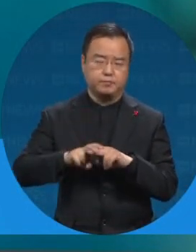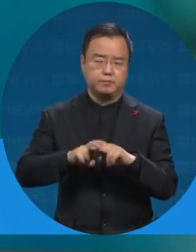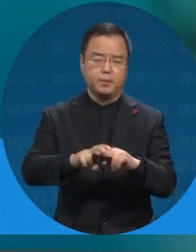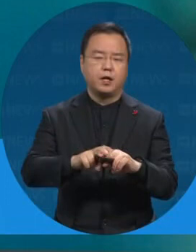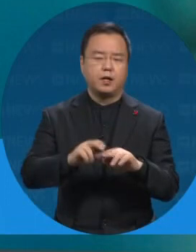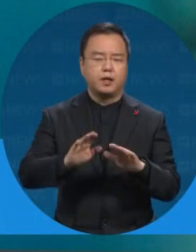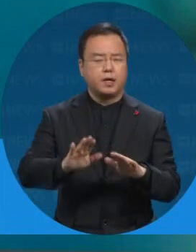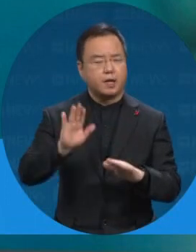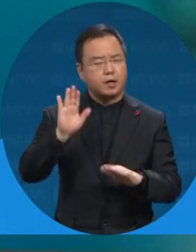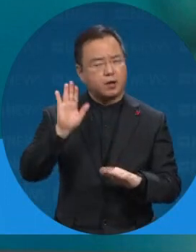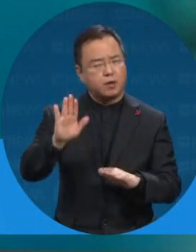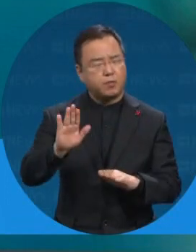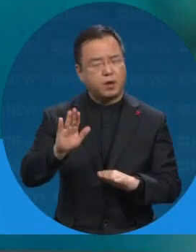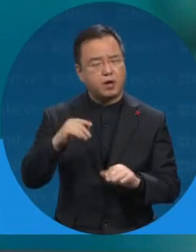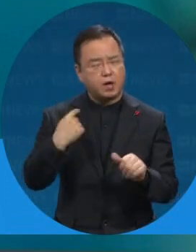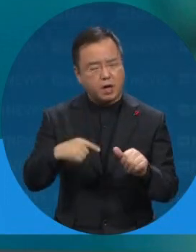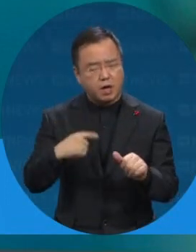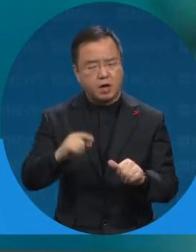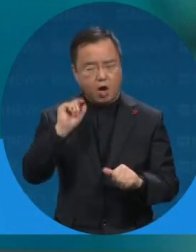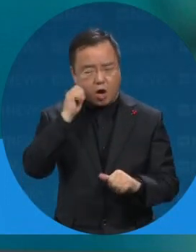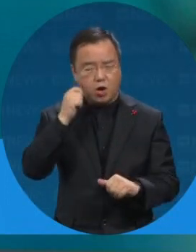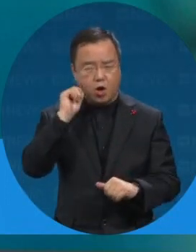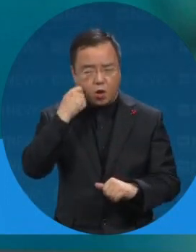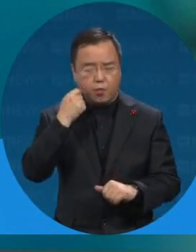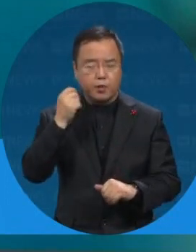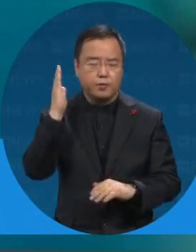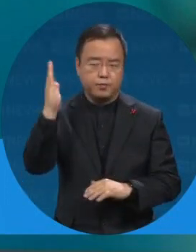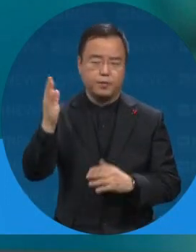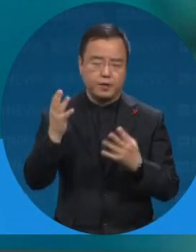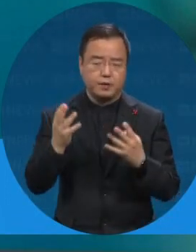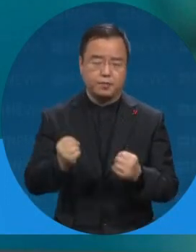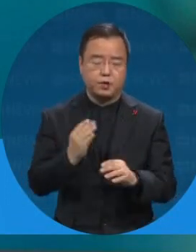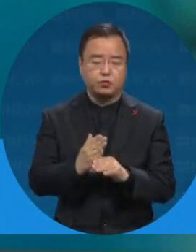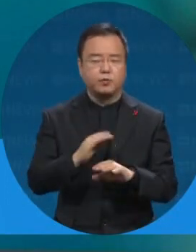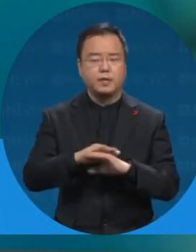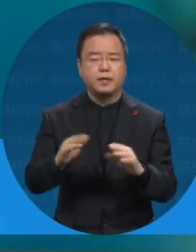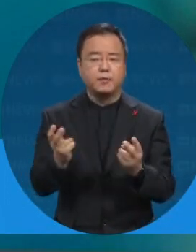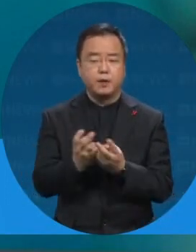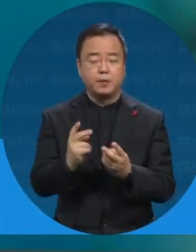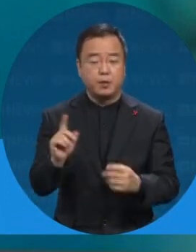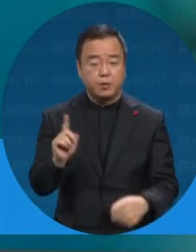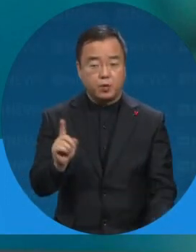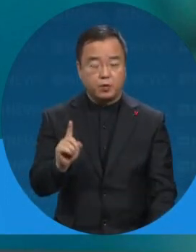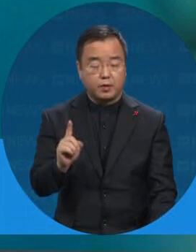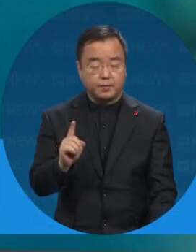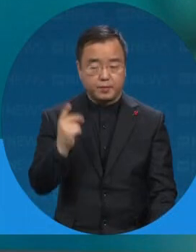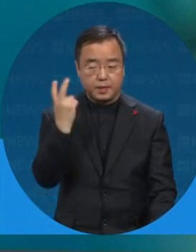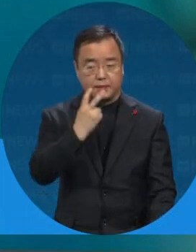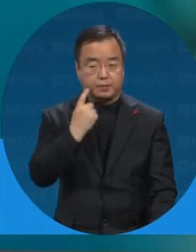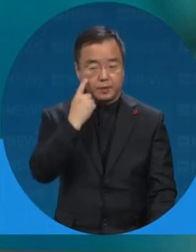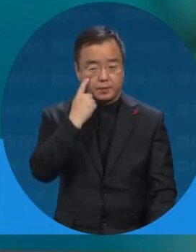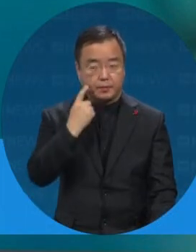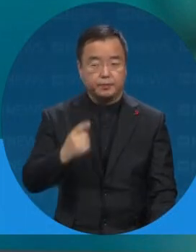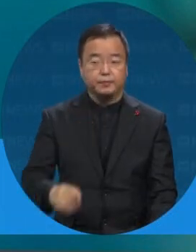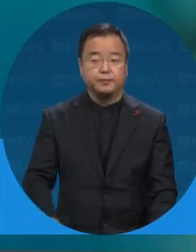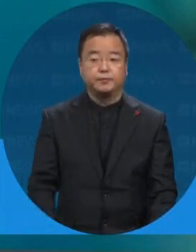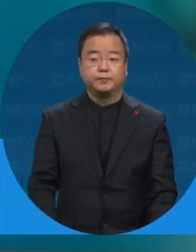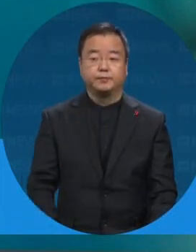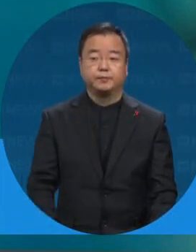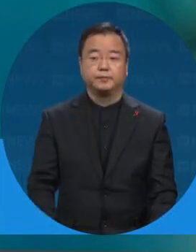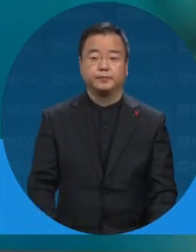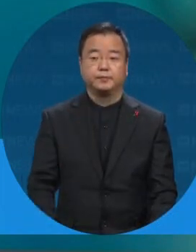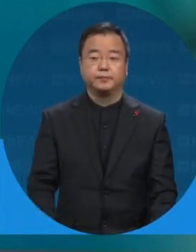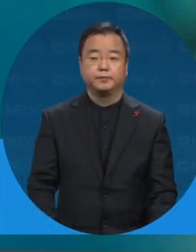어렵다는 교사들의 목소리가 커지고 있는데 전위원장은 어떤 해법을 가지고 있을지 살펴보겠습니다 먼저 영상부터